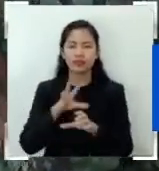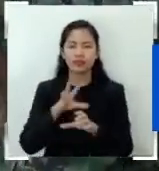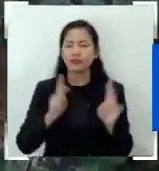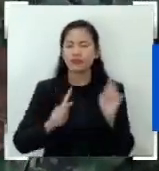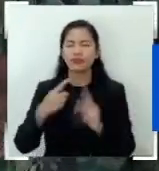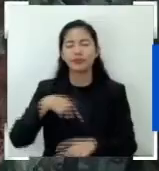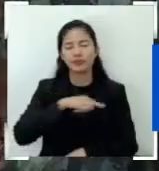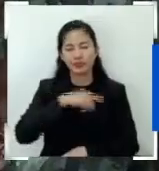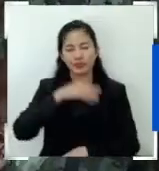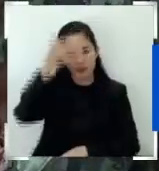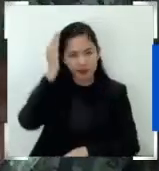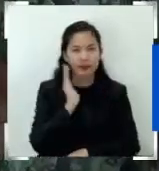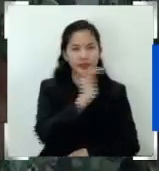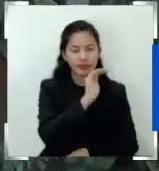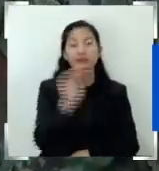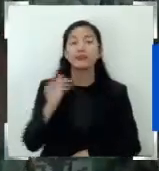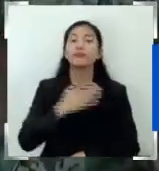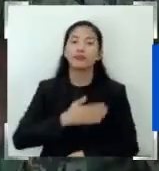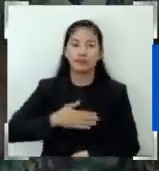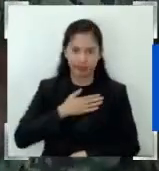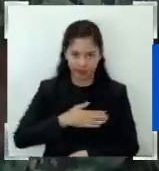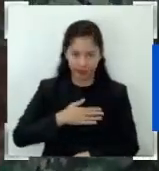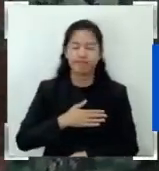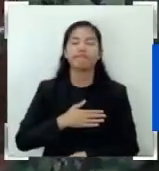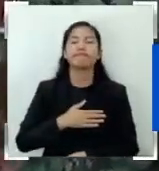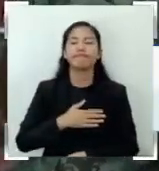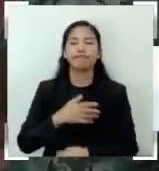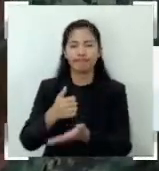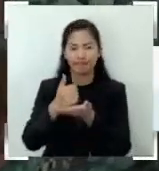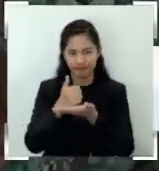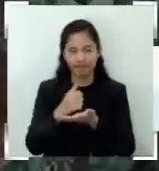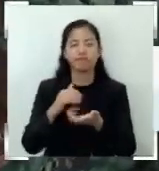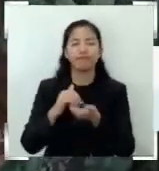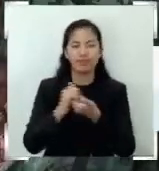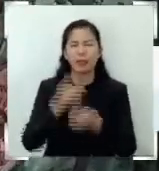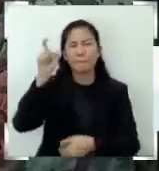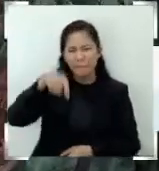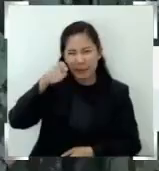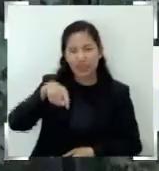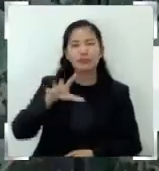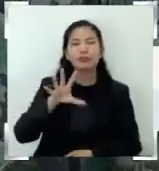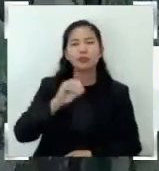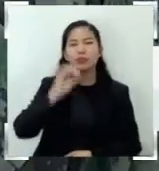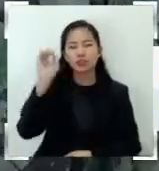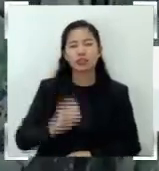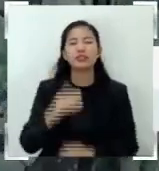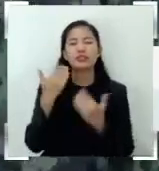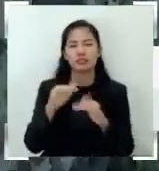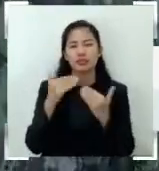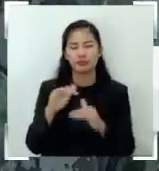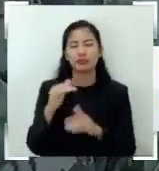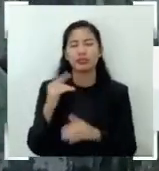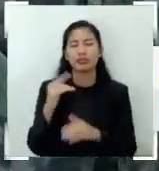natin na sila mismo magtulungan, magkaisa, na 50% lang talaga ang authorized na isasakay po nila. Bukas na bukas po